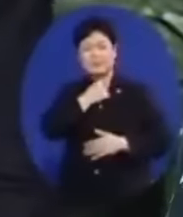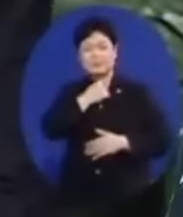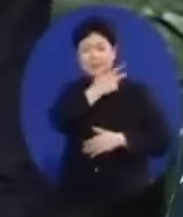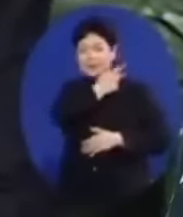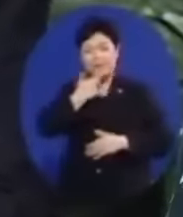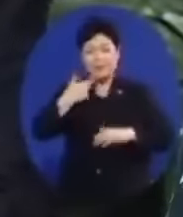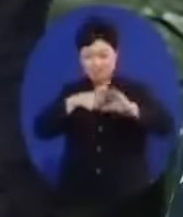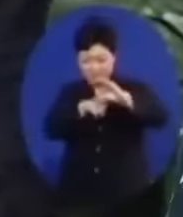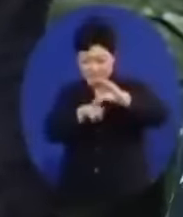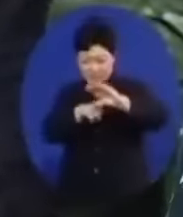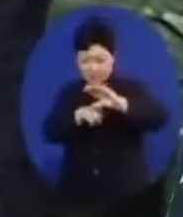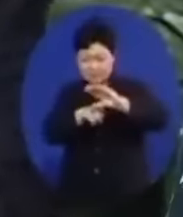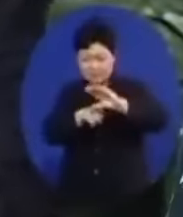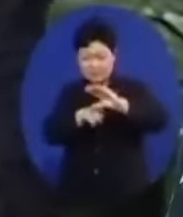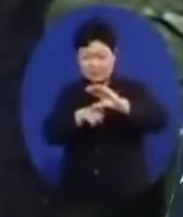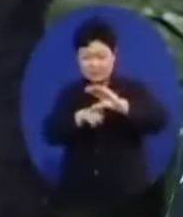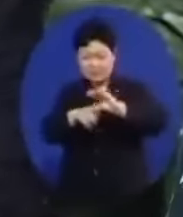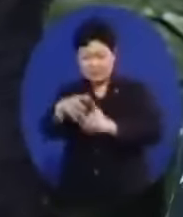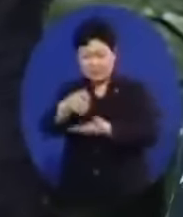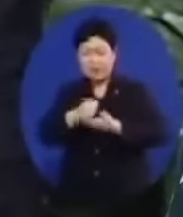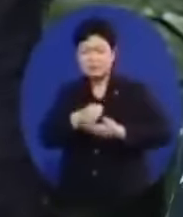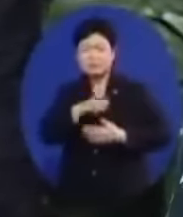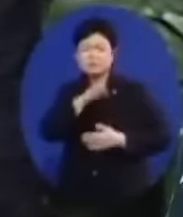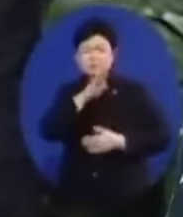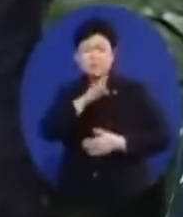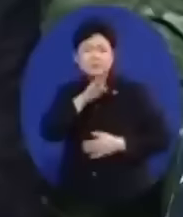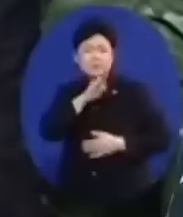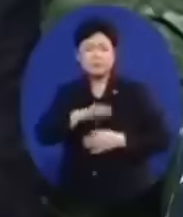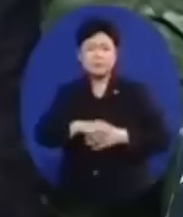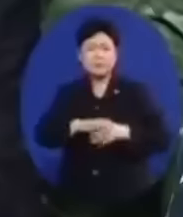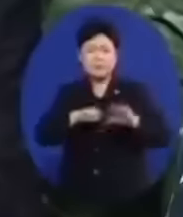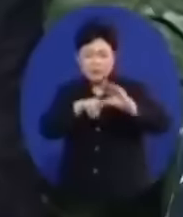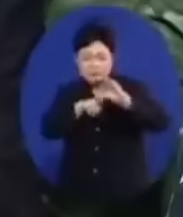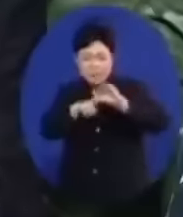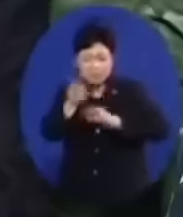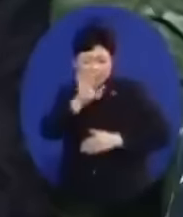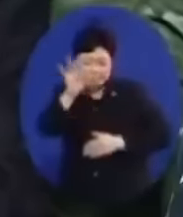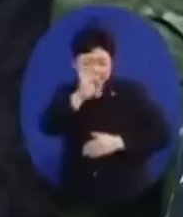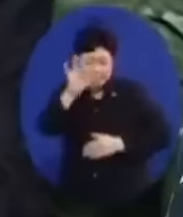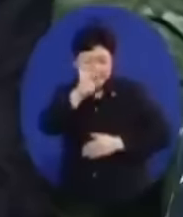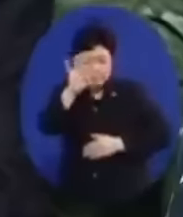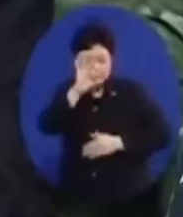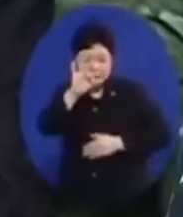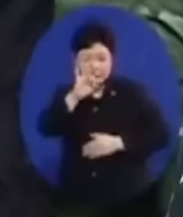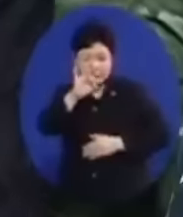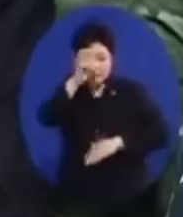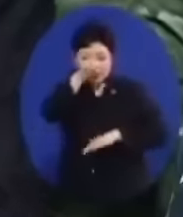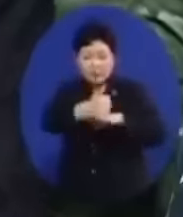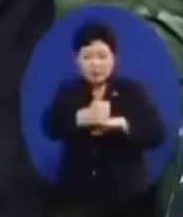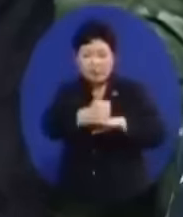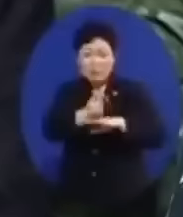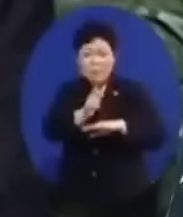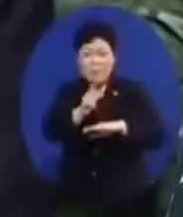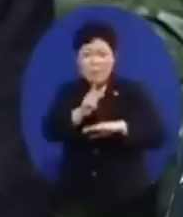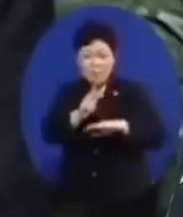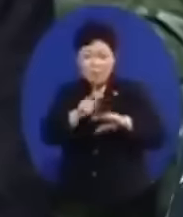영어 사전을 가지고 얼마나 사전을 찾았던지 사전이 새까맣게